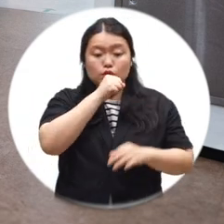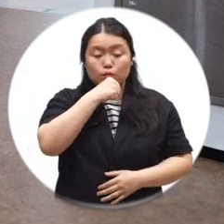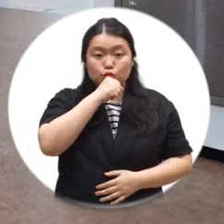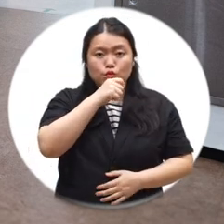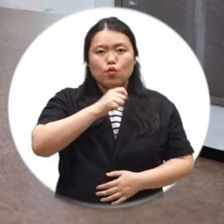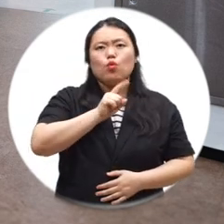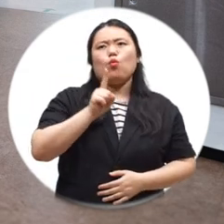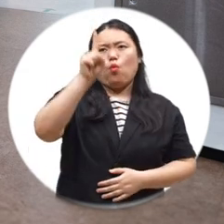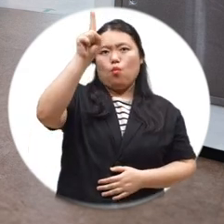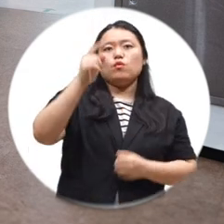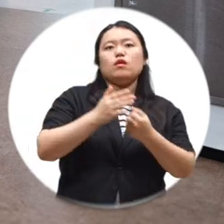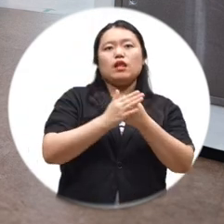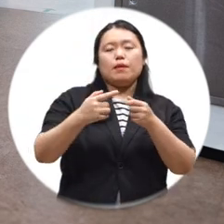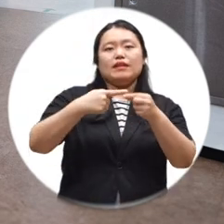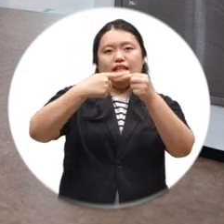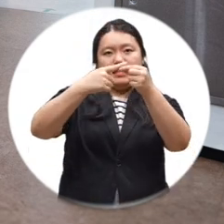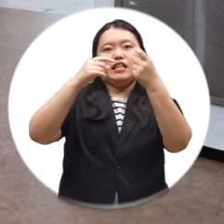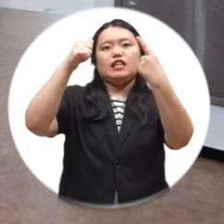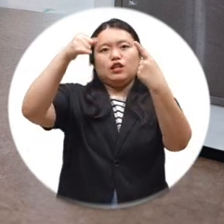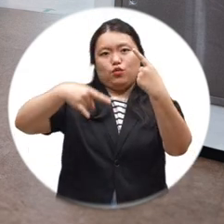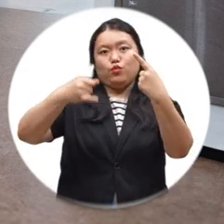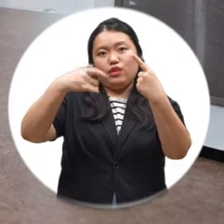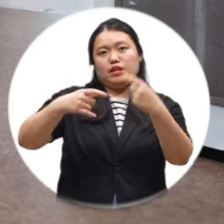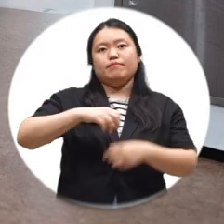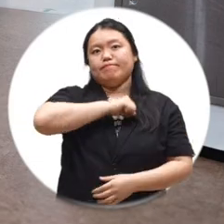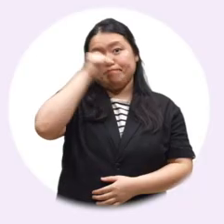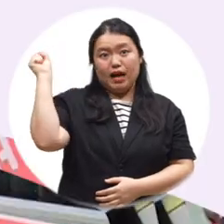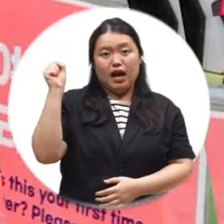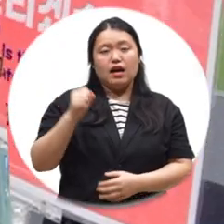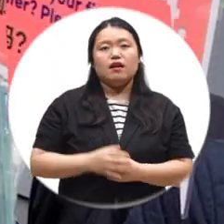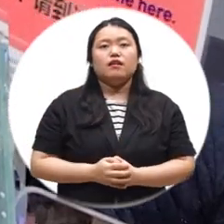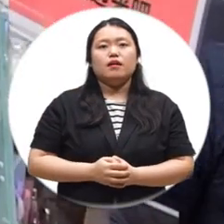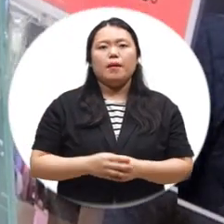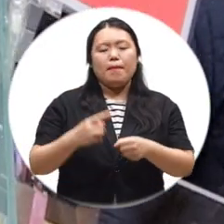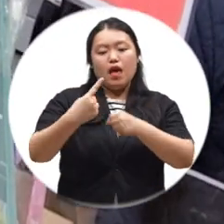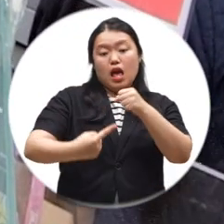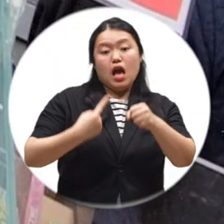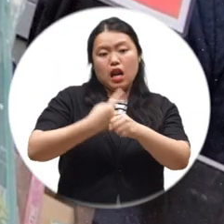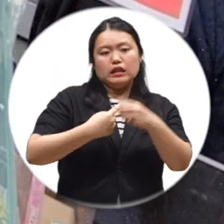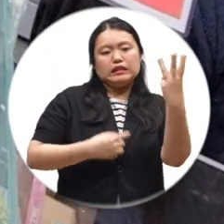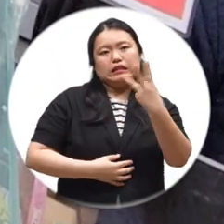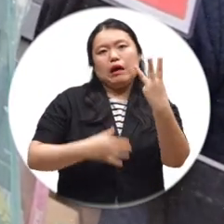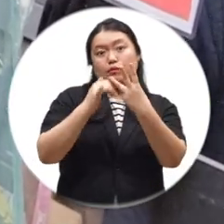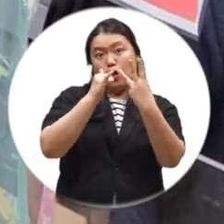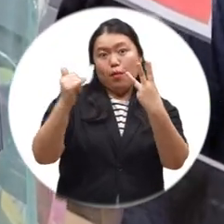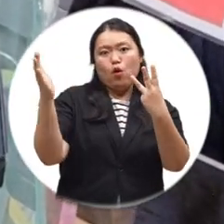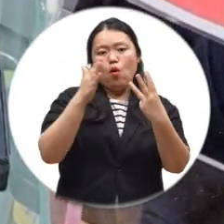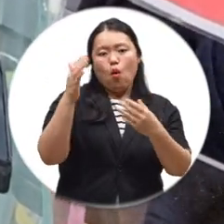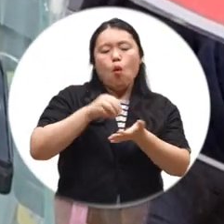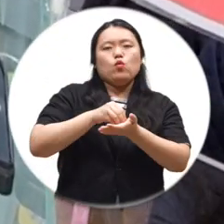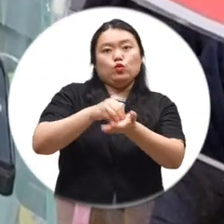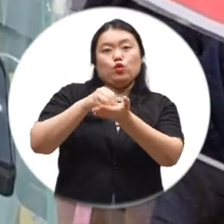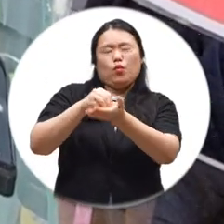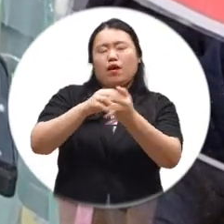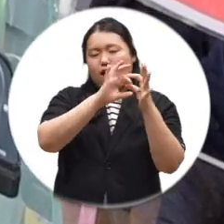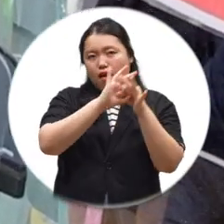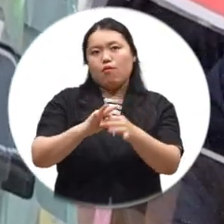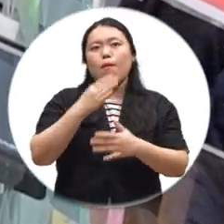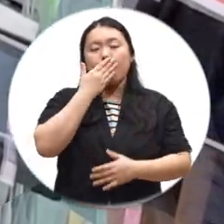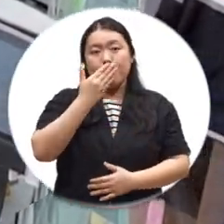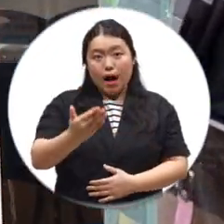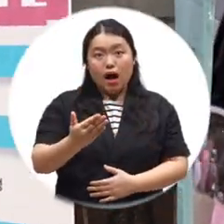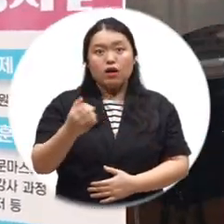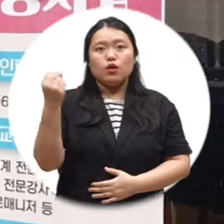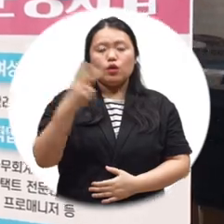고득점을 받아 4년 연속 1위라는 성과를 낸 건데요. 매년 3,000명의 여성 취업률을 달성하고 있고